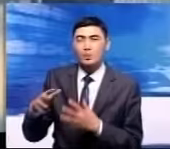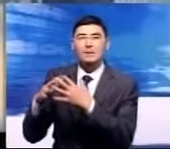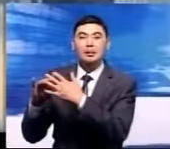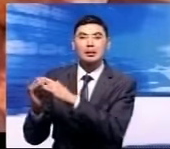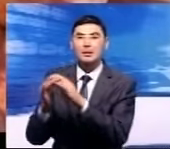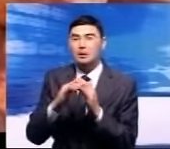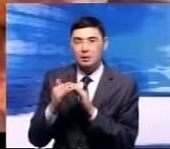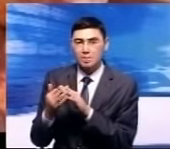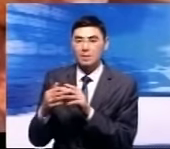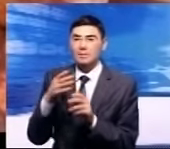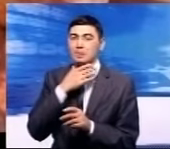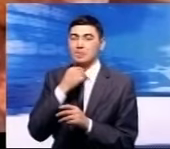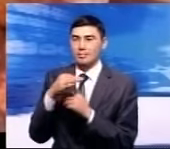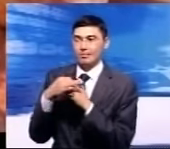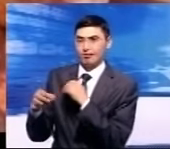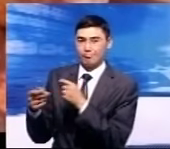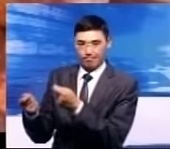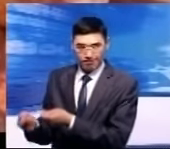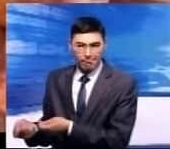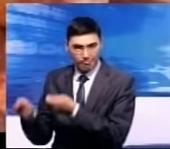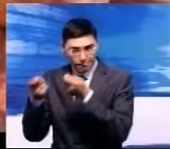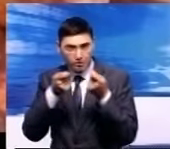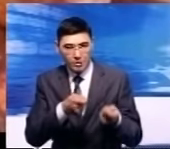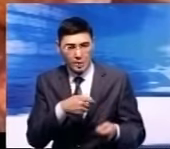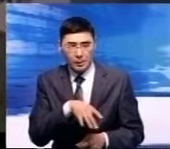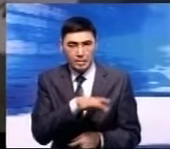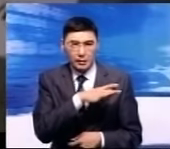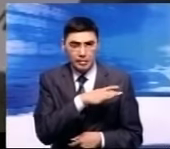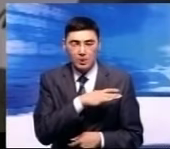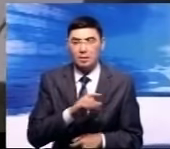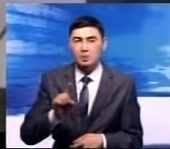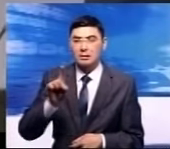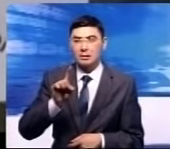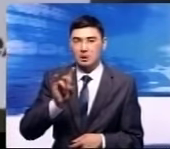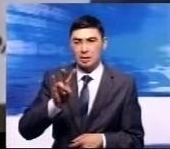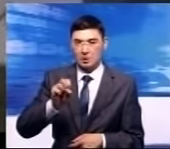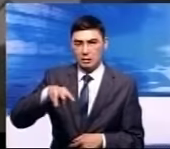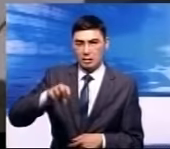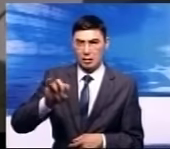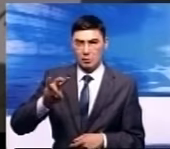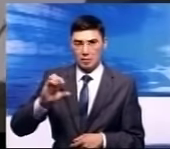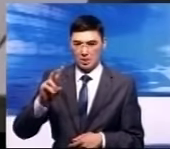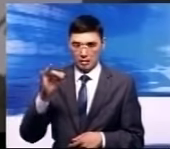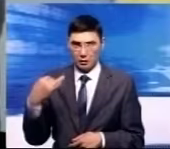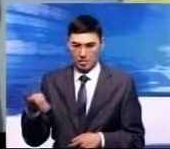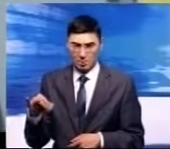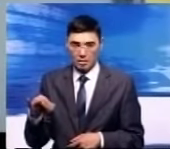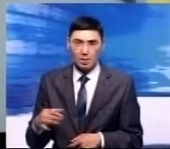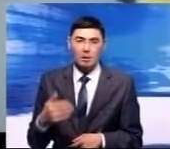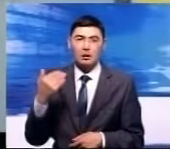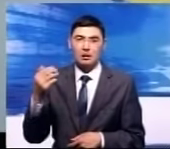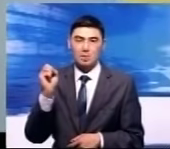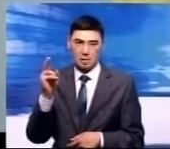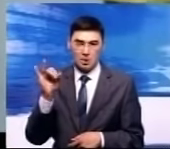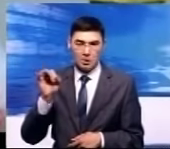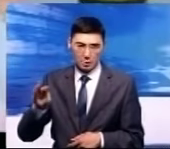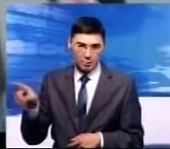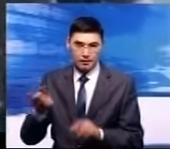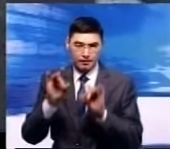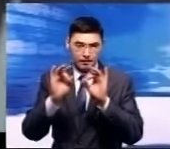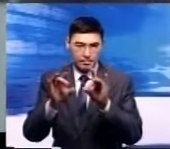фермерские хозяйства Семейского региона. По информации акима Знаменского сельского округа, в проводимой ярмарочной торговле,